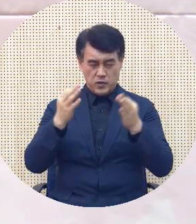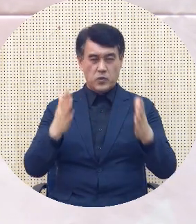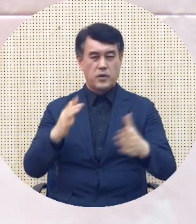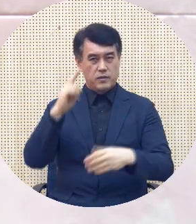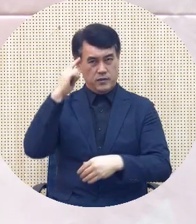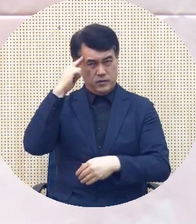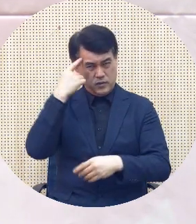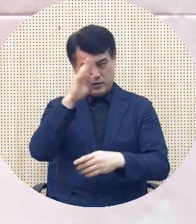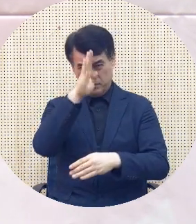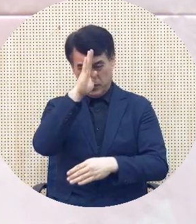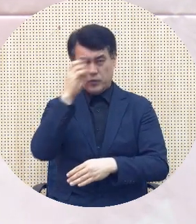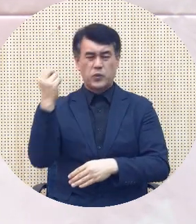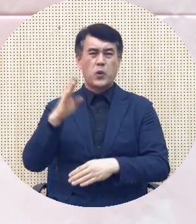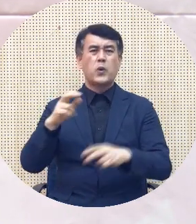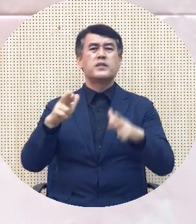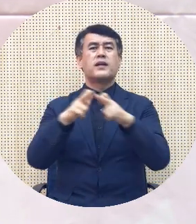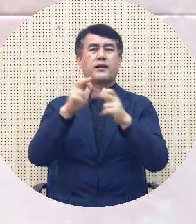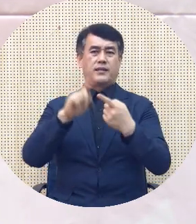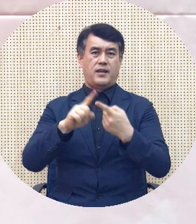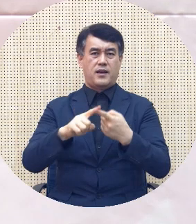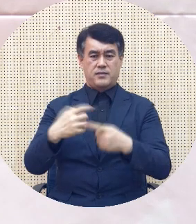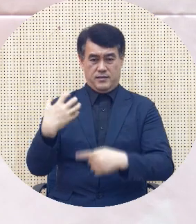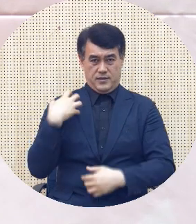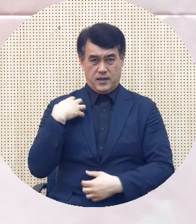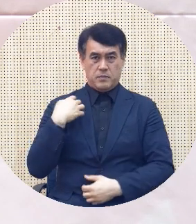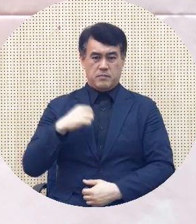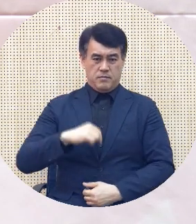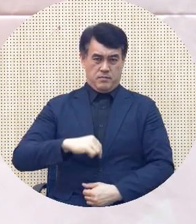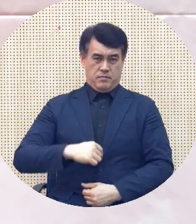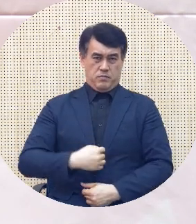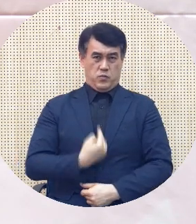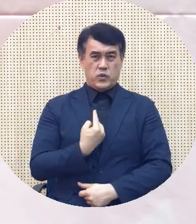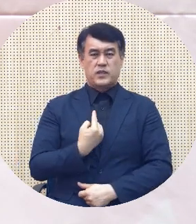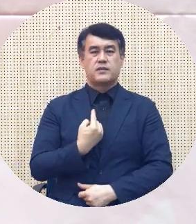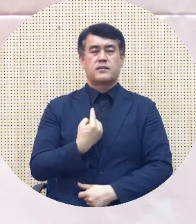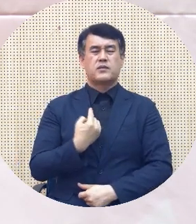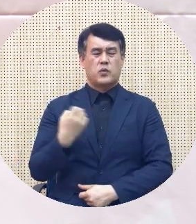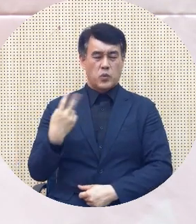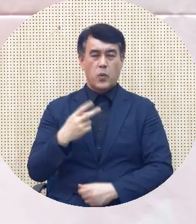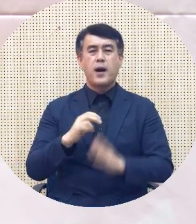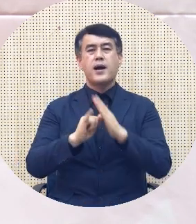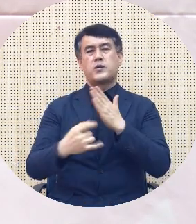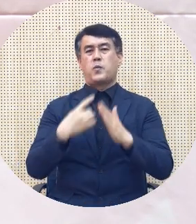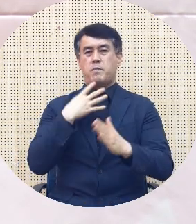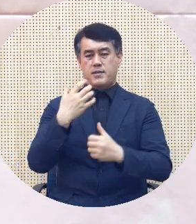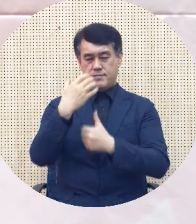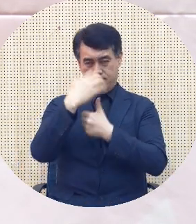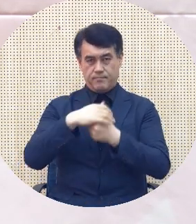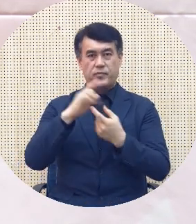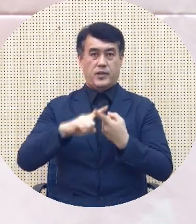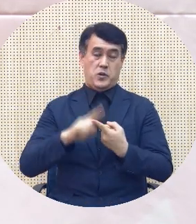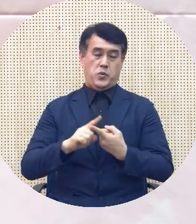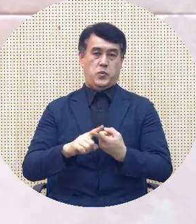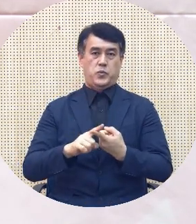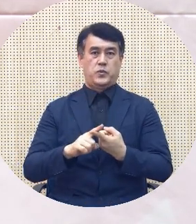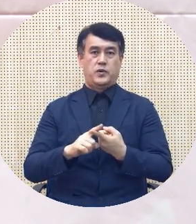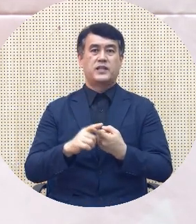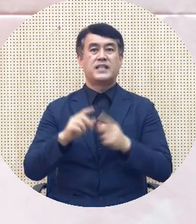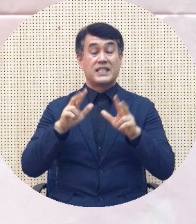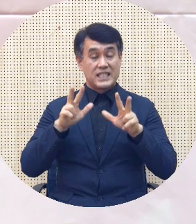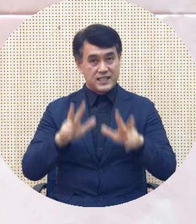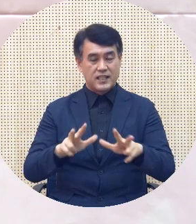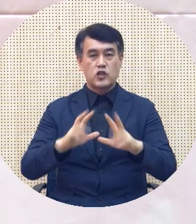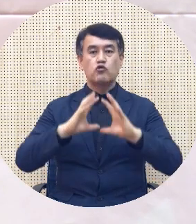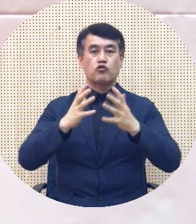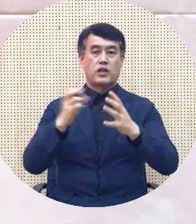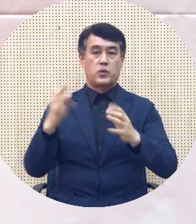정신질환과 장애에 대한 책임을 당사자와 가족이 짊어지고 나갈 수밖에 없었는데 이제 국가와